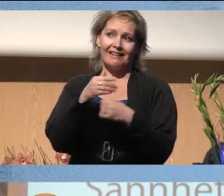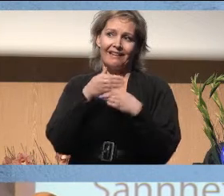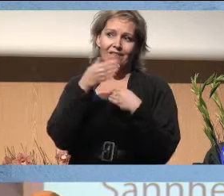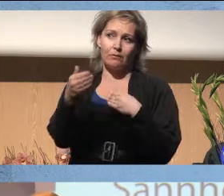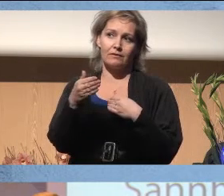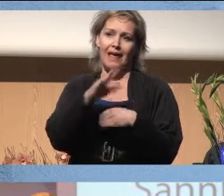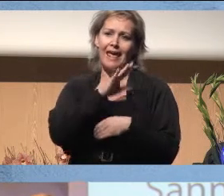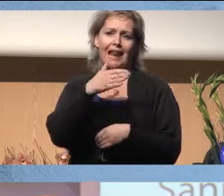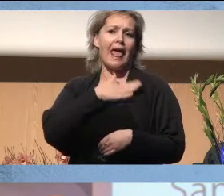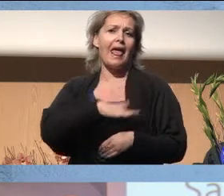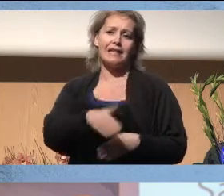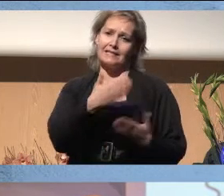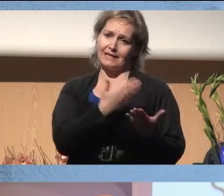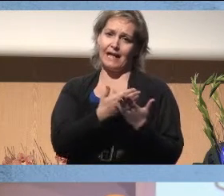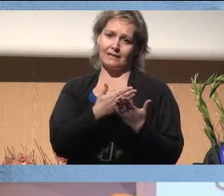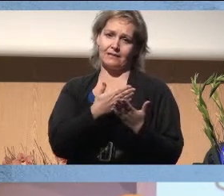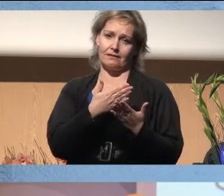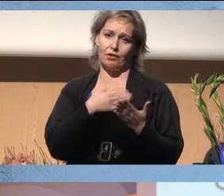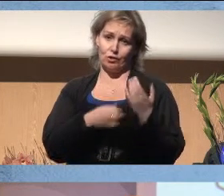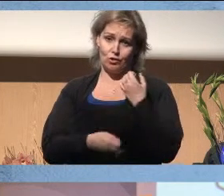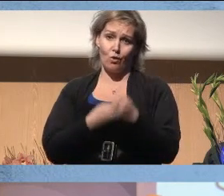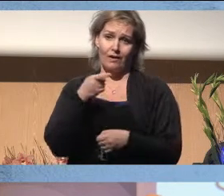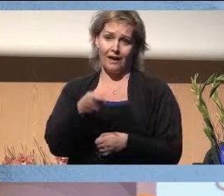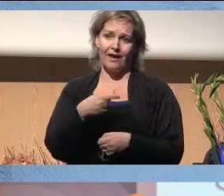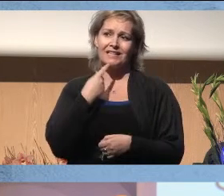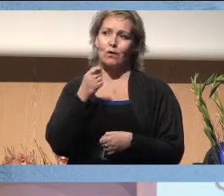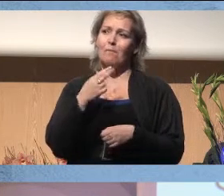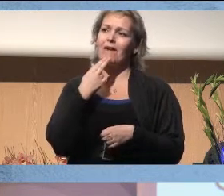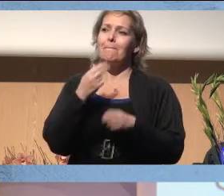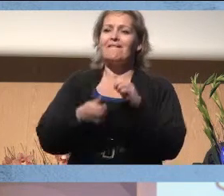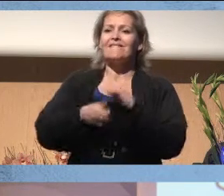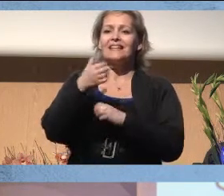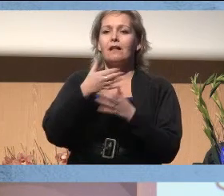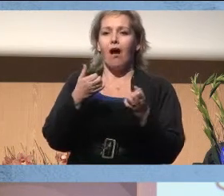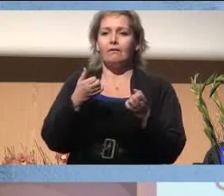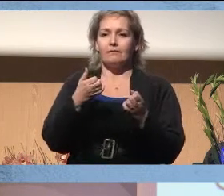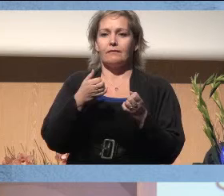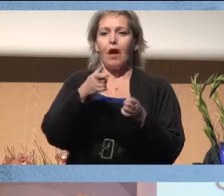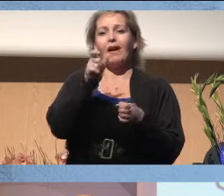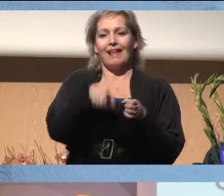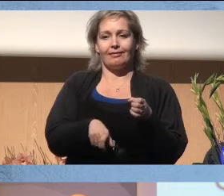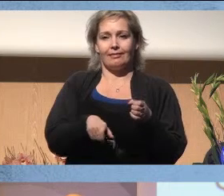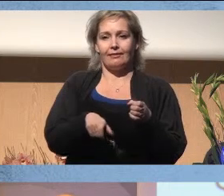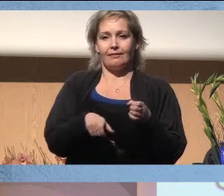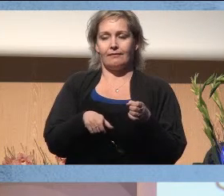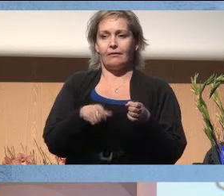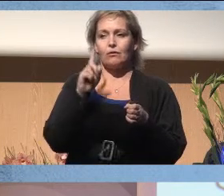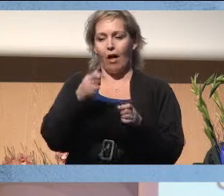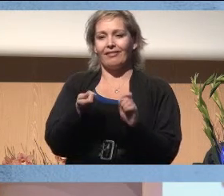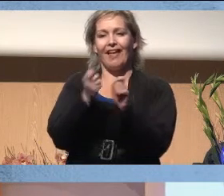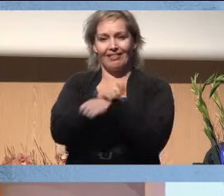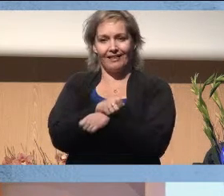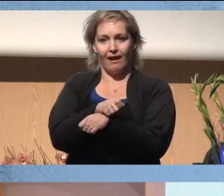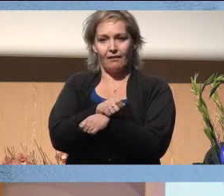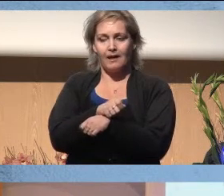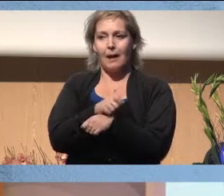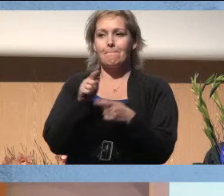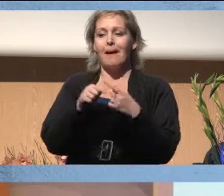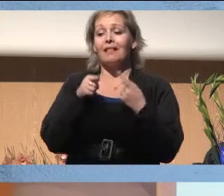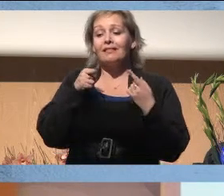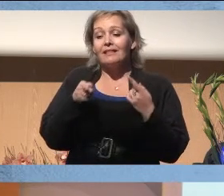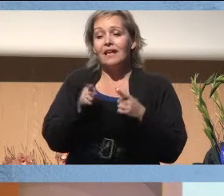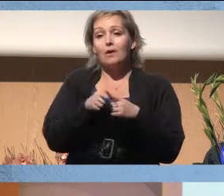Hele helsetjenesten gjør det. Jeg skal si noe om hvem som den viktigste agenten til å endre det. Men det